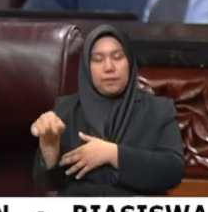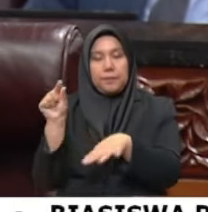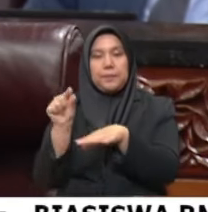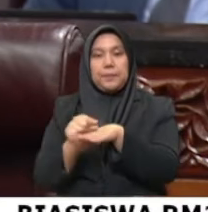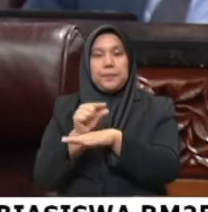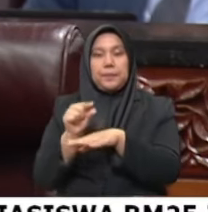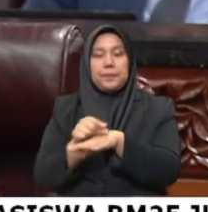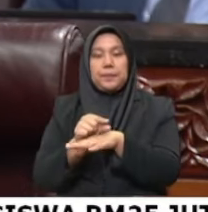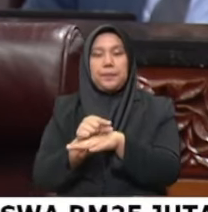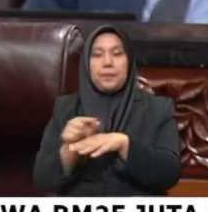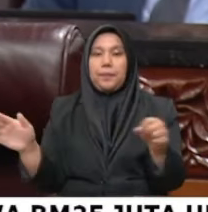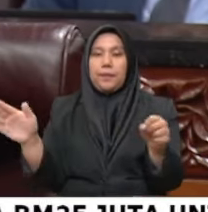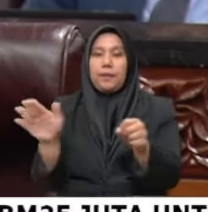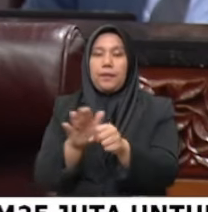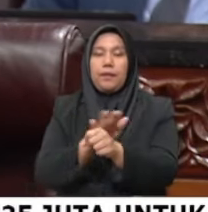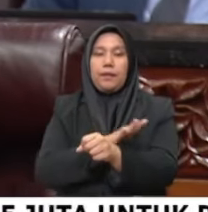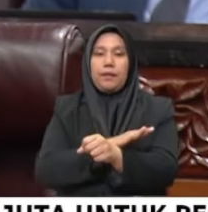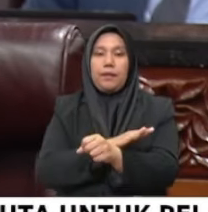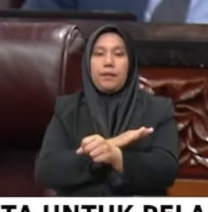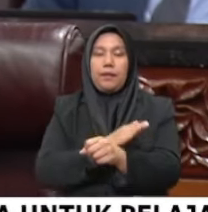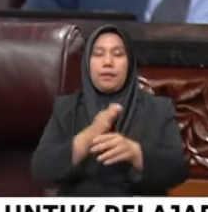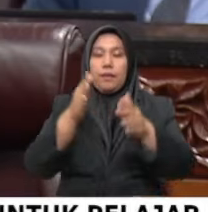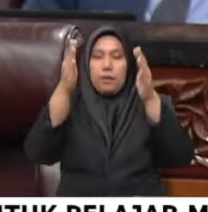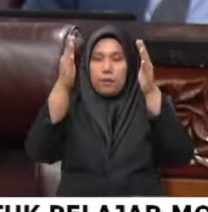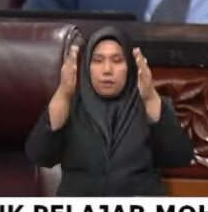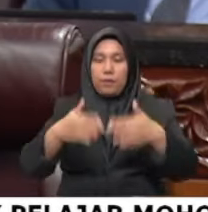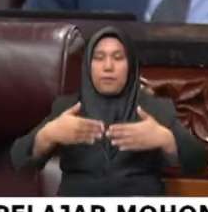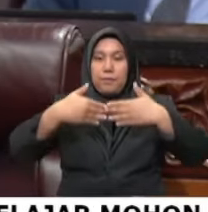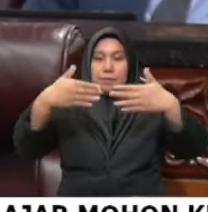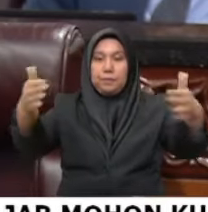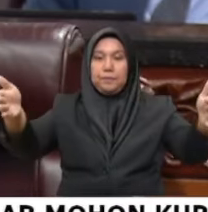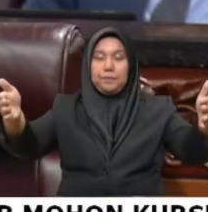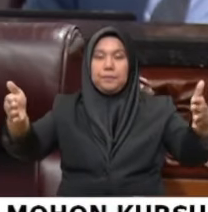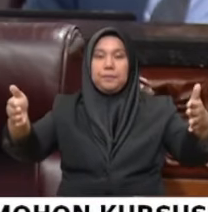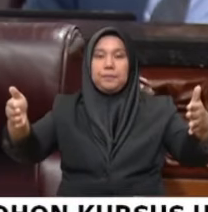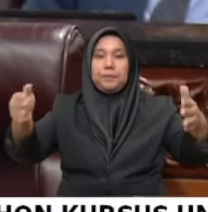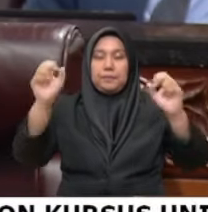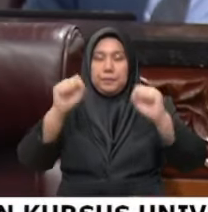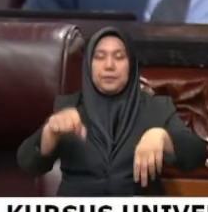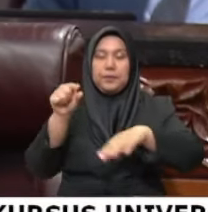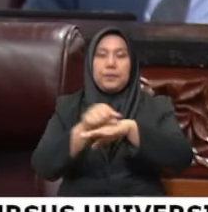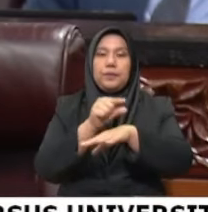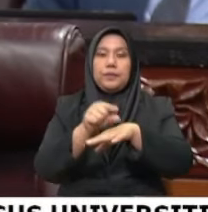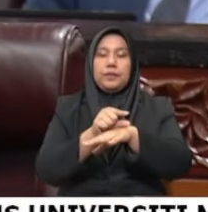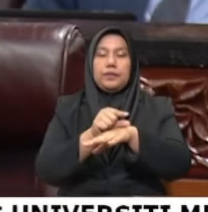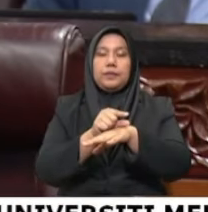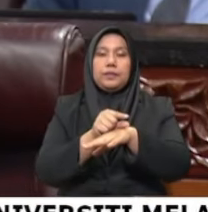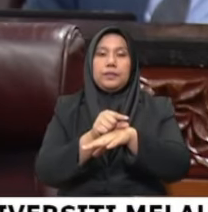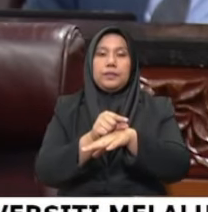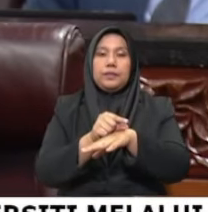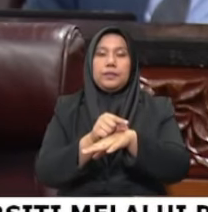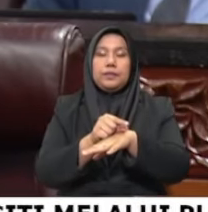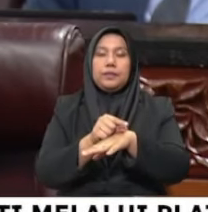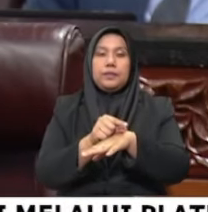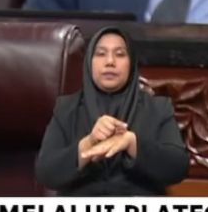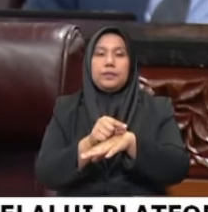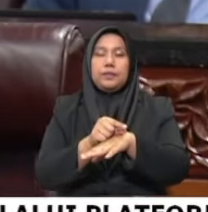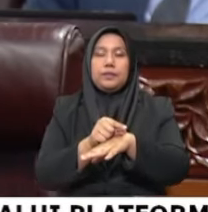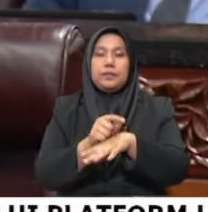digunakan sepenuhnya oleh orang awam pada boleh digunakan sepenuhnya oleh orang awam